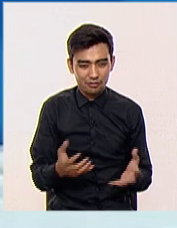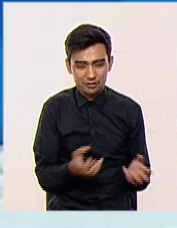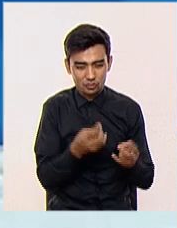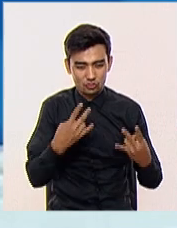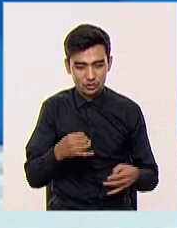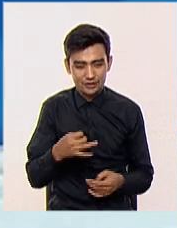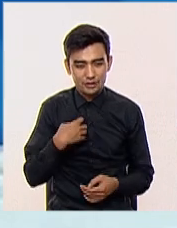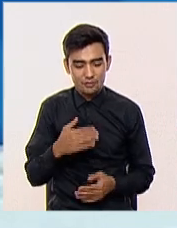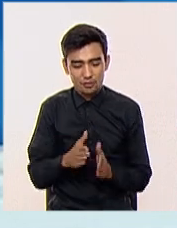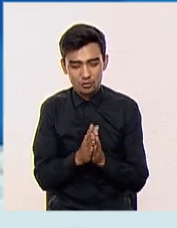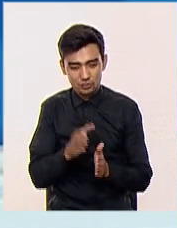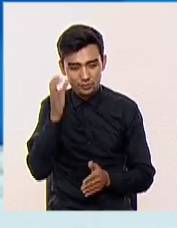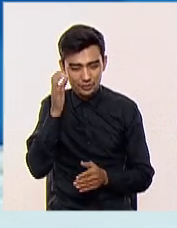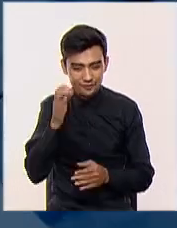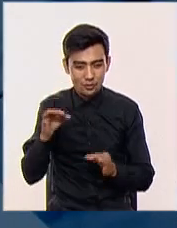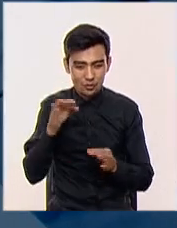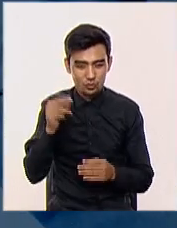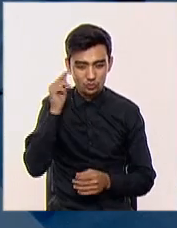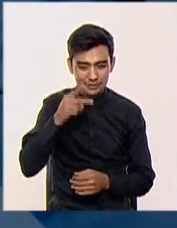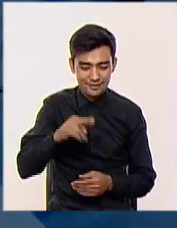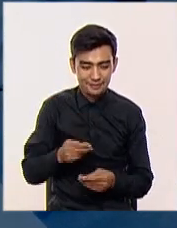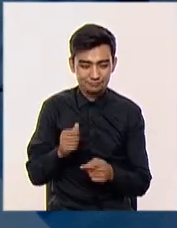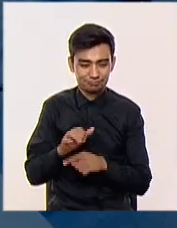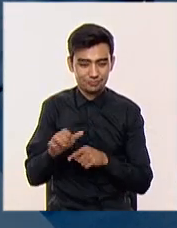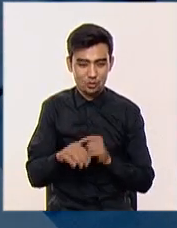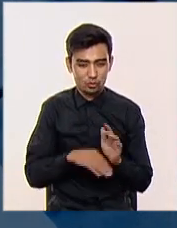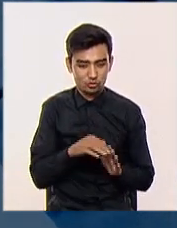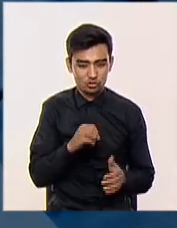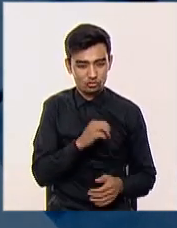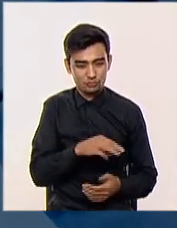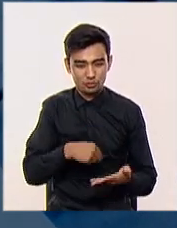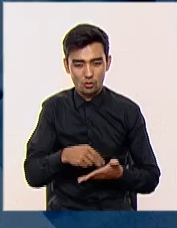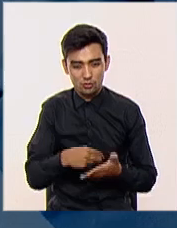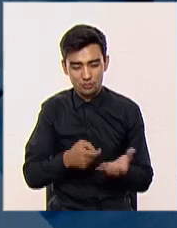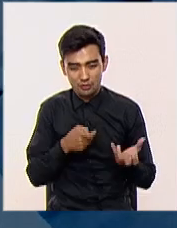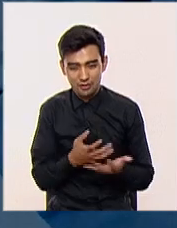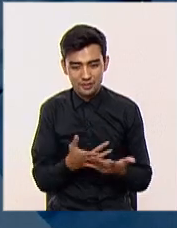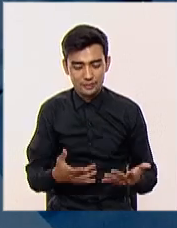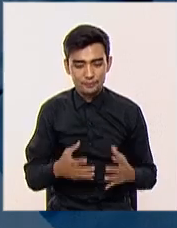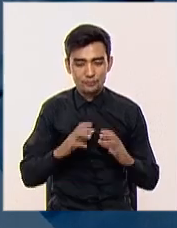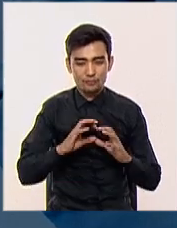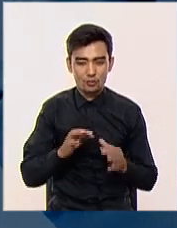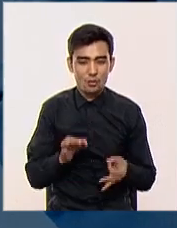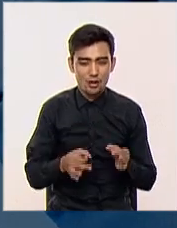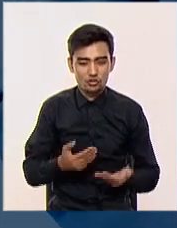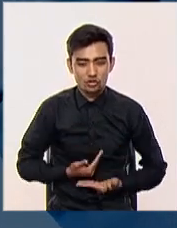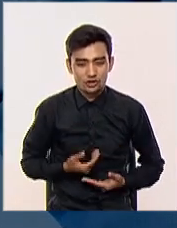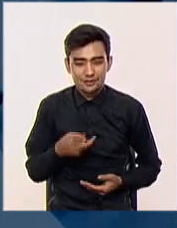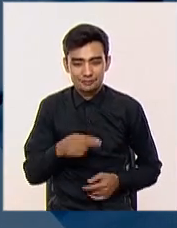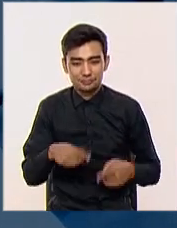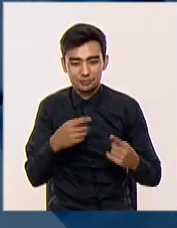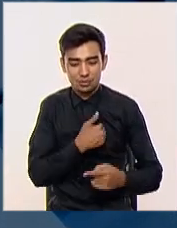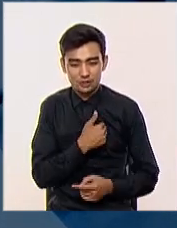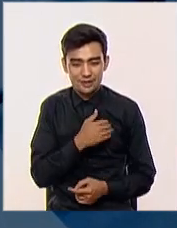вкладывать в образование, а не в оружие. Именно вера призвана вернуть мир к нормальной жизни, отметил председатель